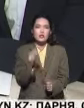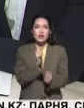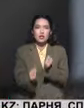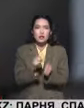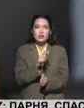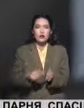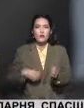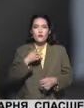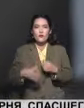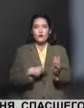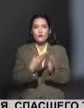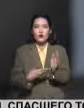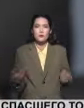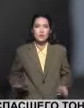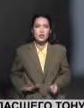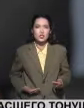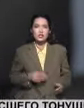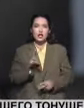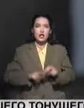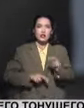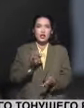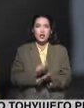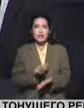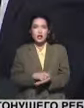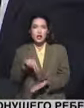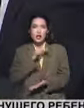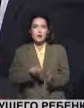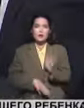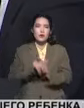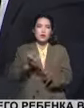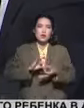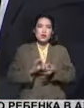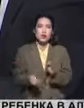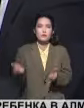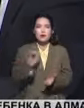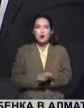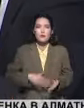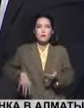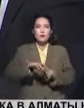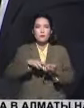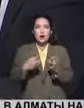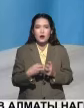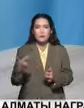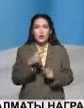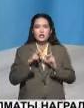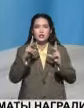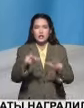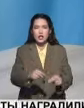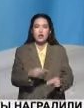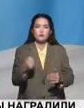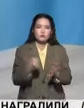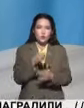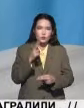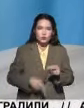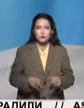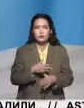население волнует вопросы жилищного обеспечения, строительства и занятости. Депутаты подробно ознакомились со всеми проблемами граждан и обещали довести их